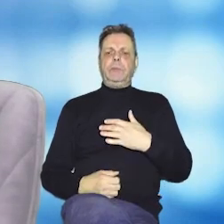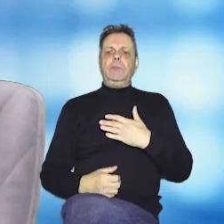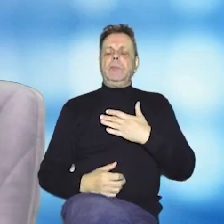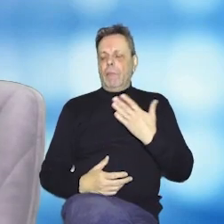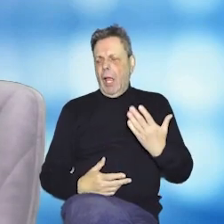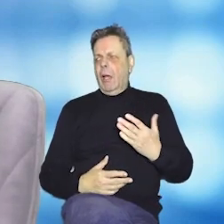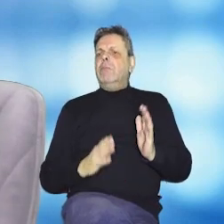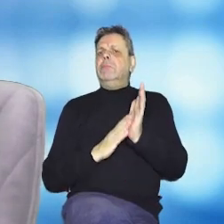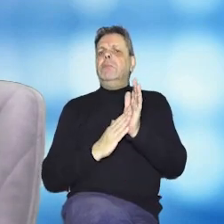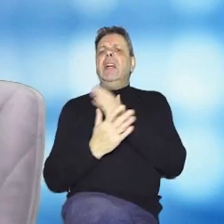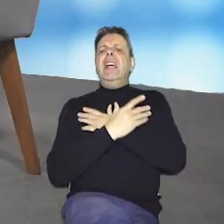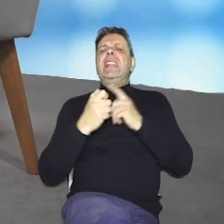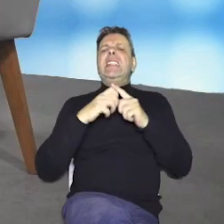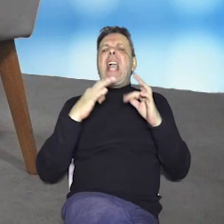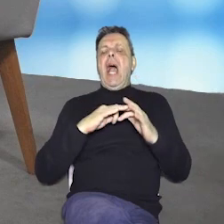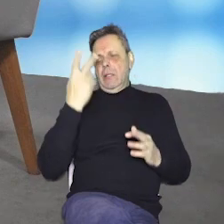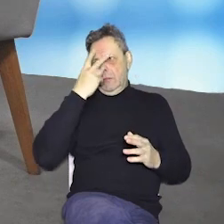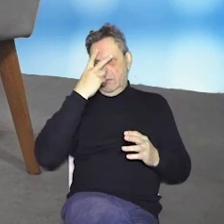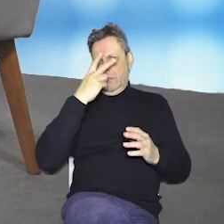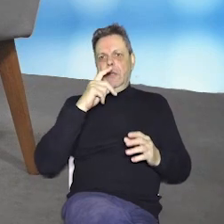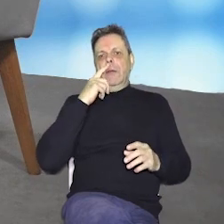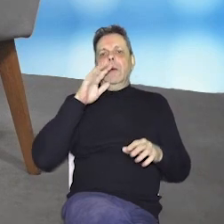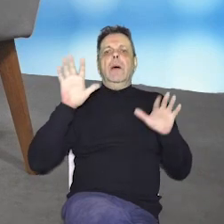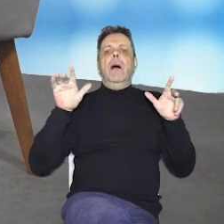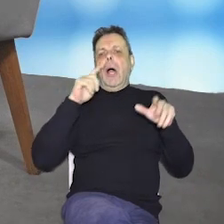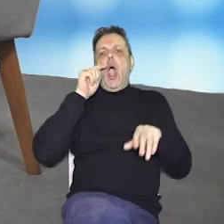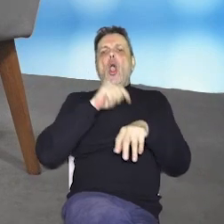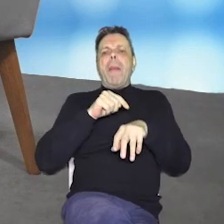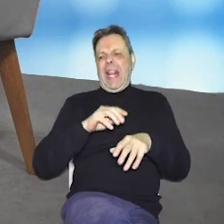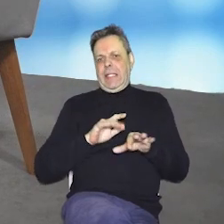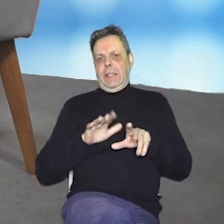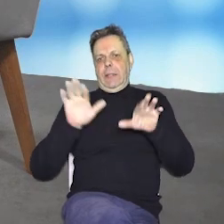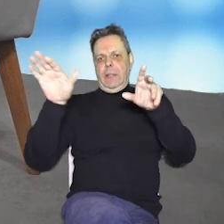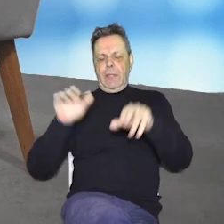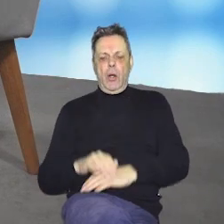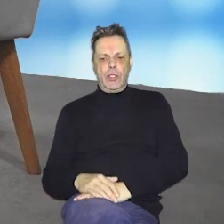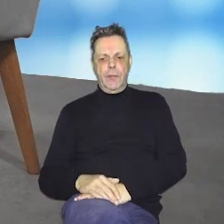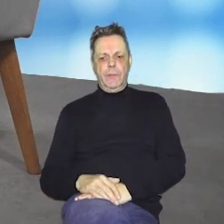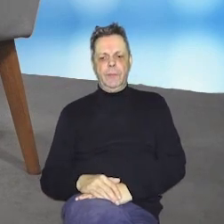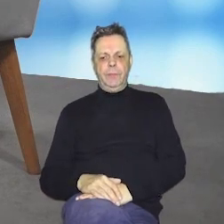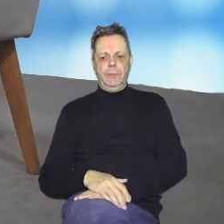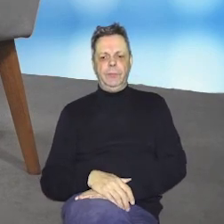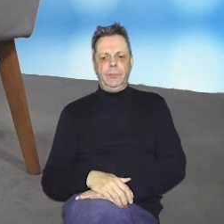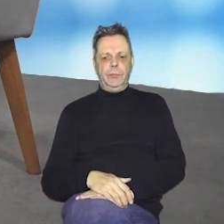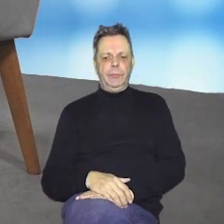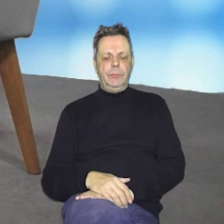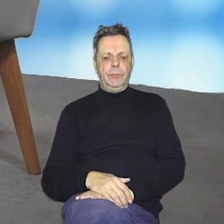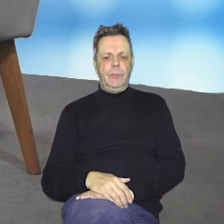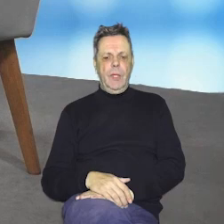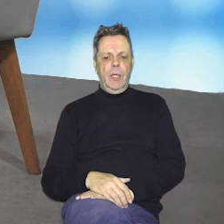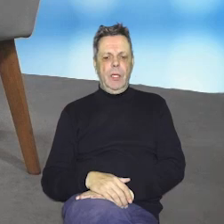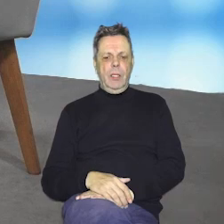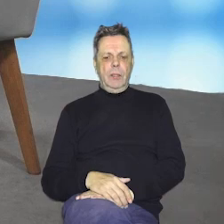su komarci krije. To komarci prenose, tako. Da. I čuo sam da oni jako vole, recimo, ući automobilsku gumu ili je podoći do nas.